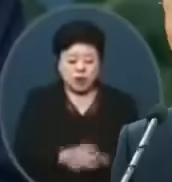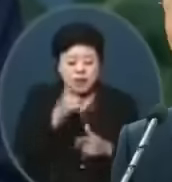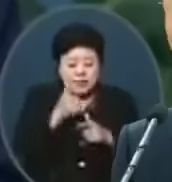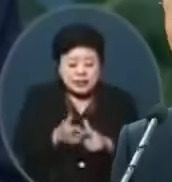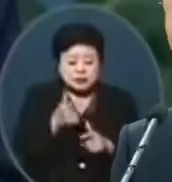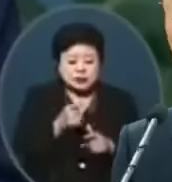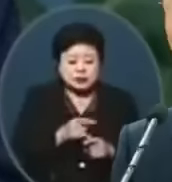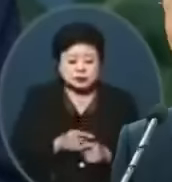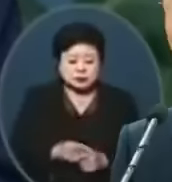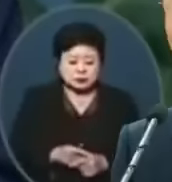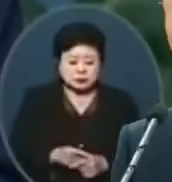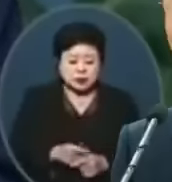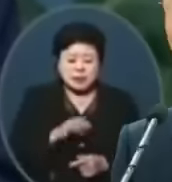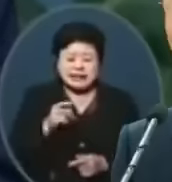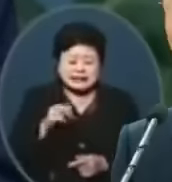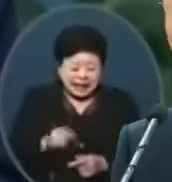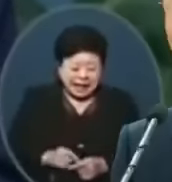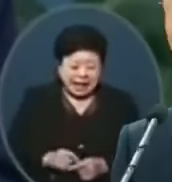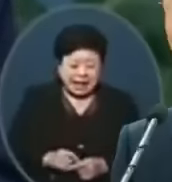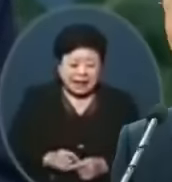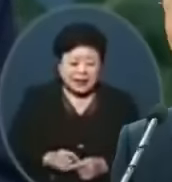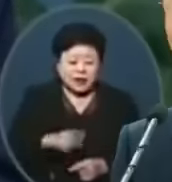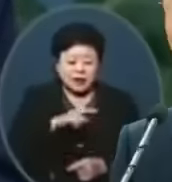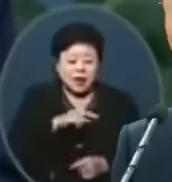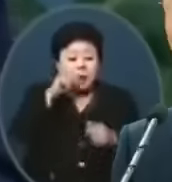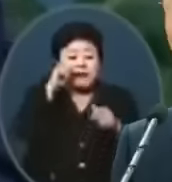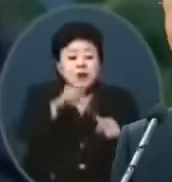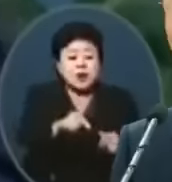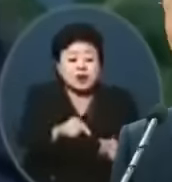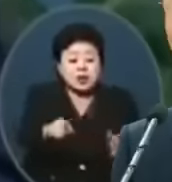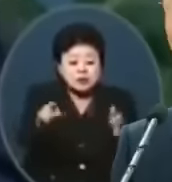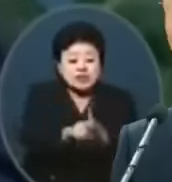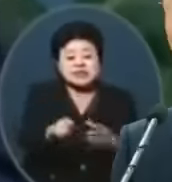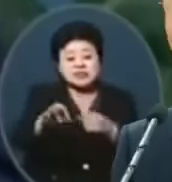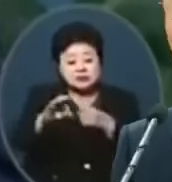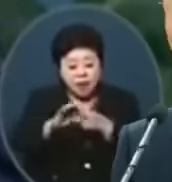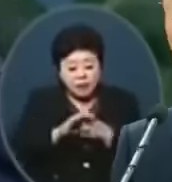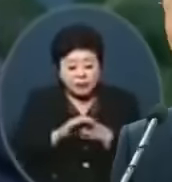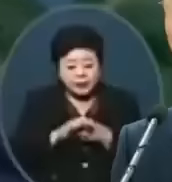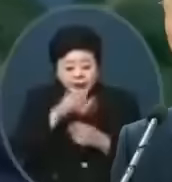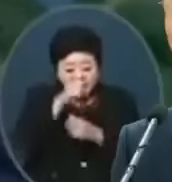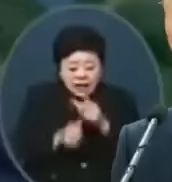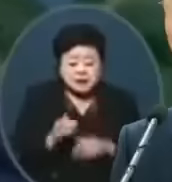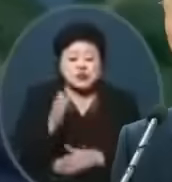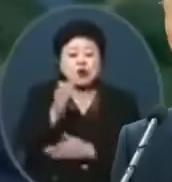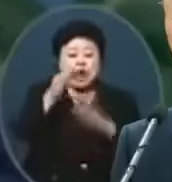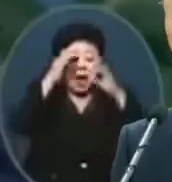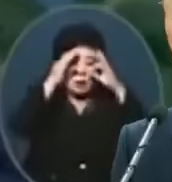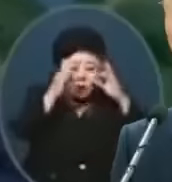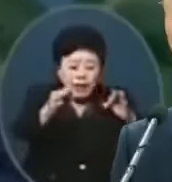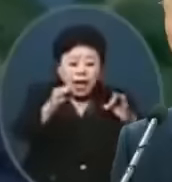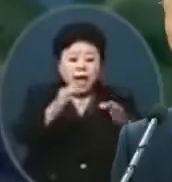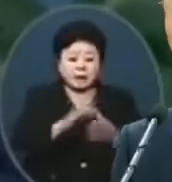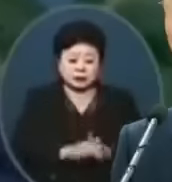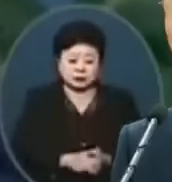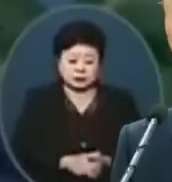예수님이 마르다야, 내가 네게 말하느니 내가 믿으면 하나님의 영광을 보리라고 하지 않느냐.